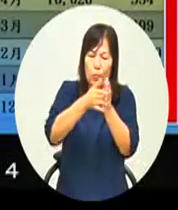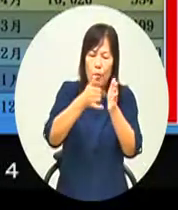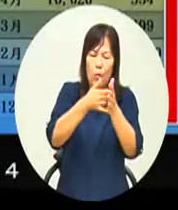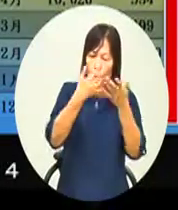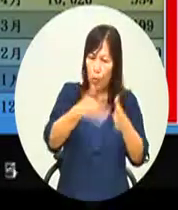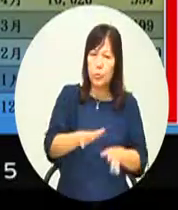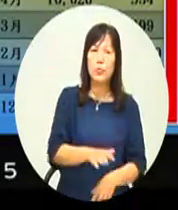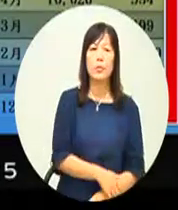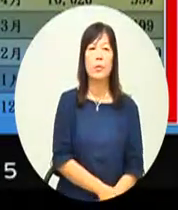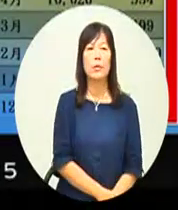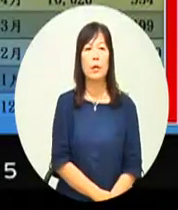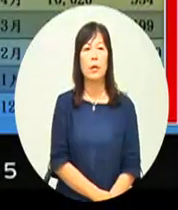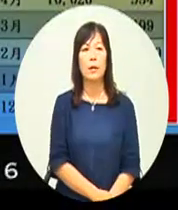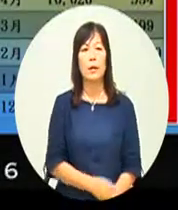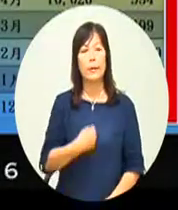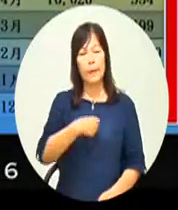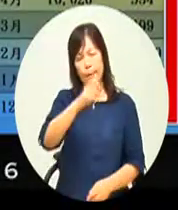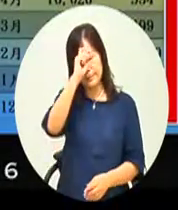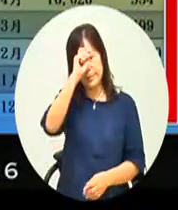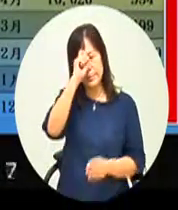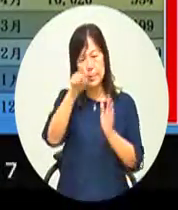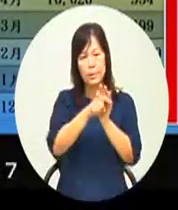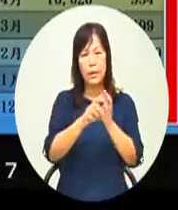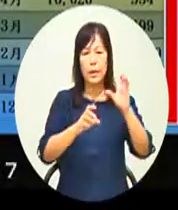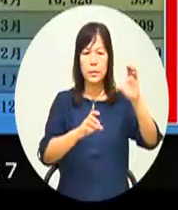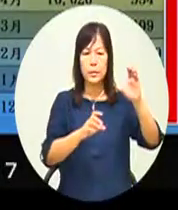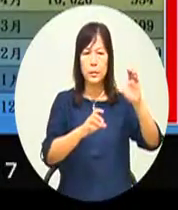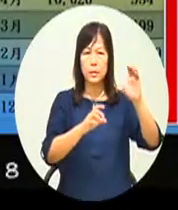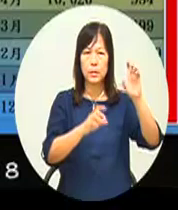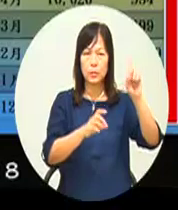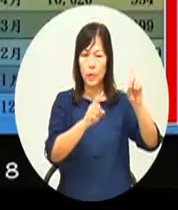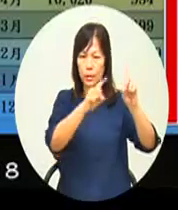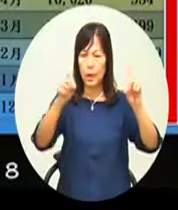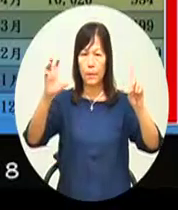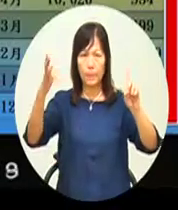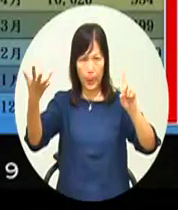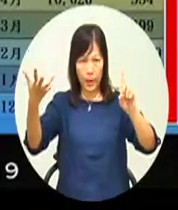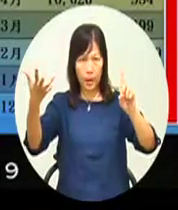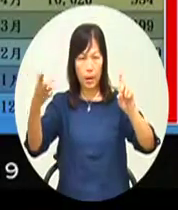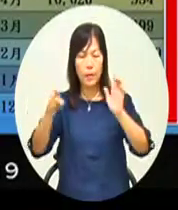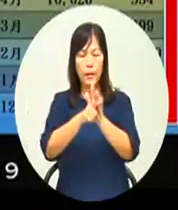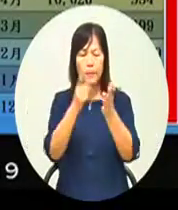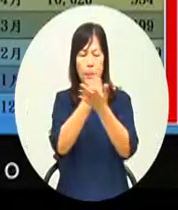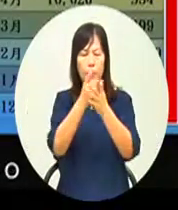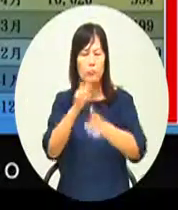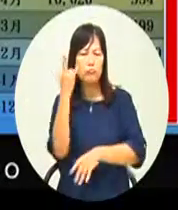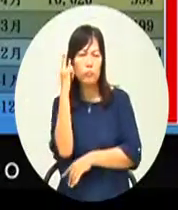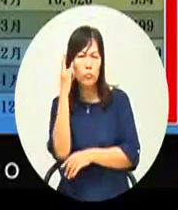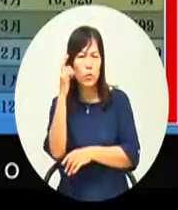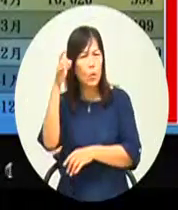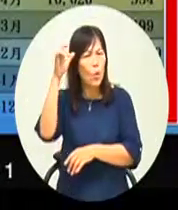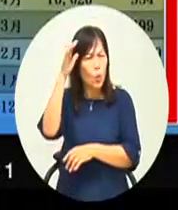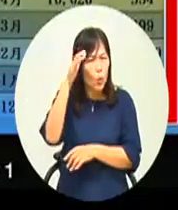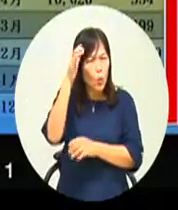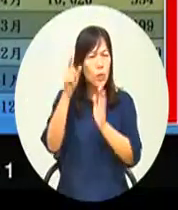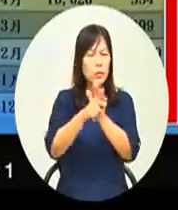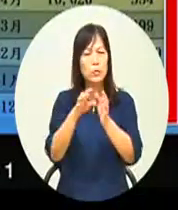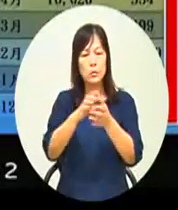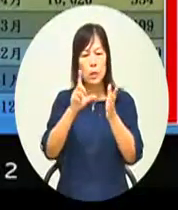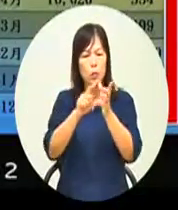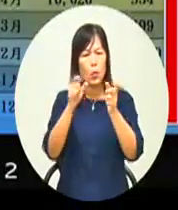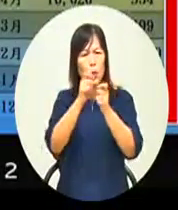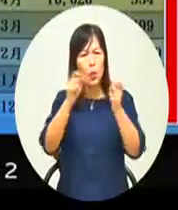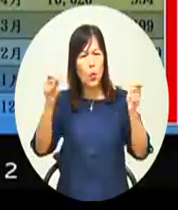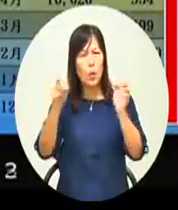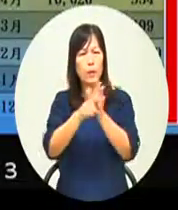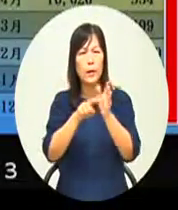了。那现在我们希望到西八，可见呢，这个人民等待的就是你的这个月长呢，就